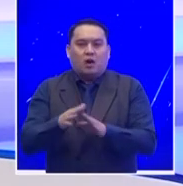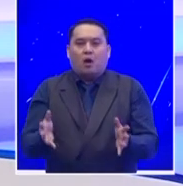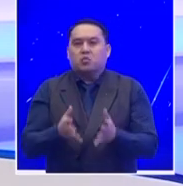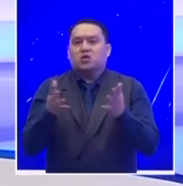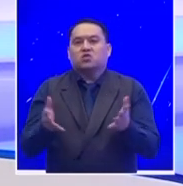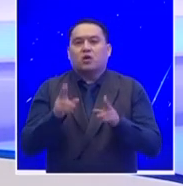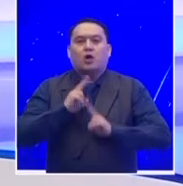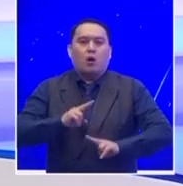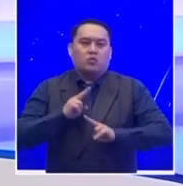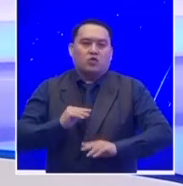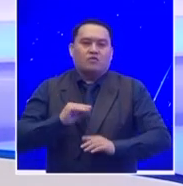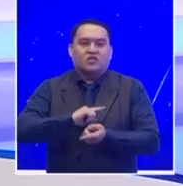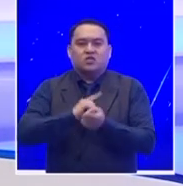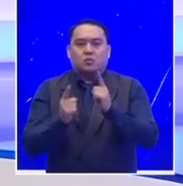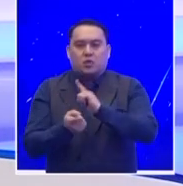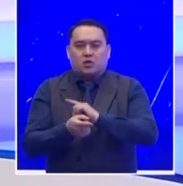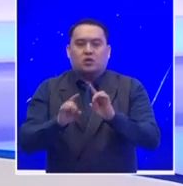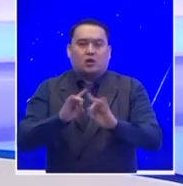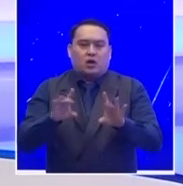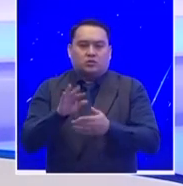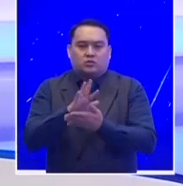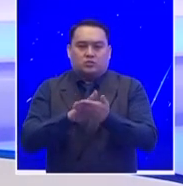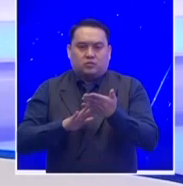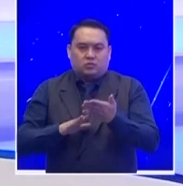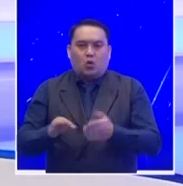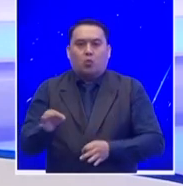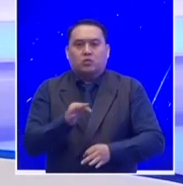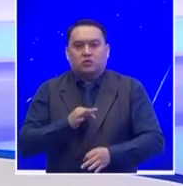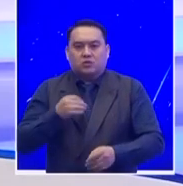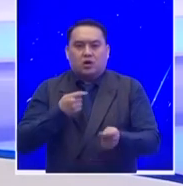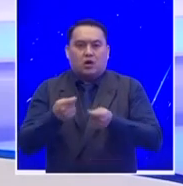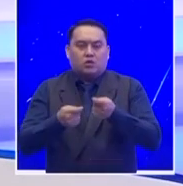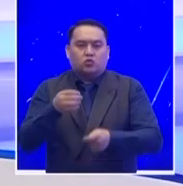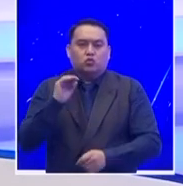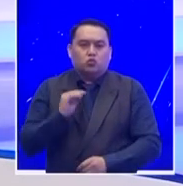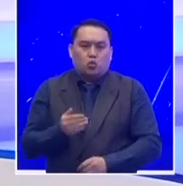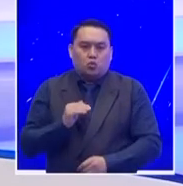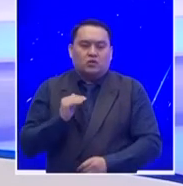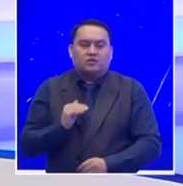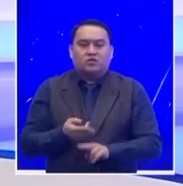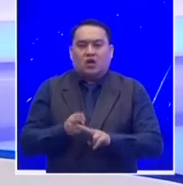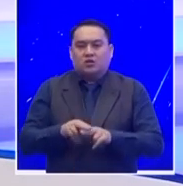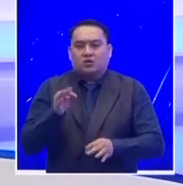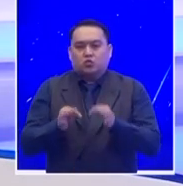облегчилась. С реформами познакомился и наш корреспондент, побывавший на областном заседании коллегии частных